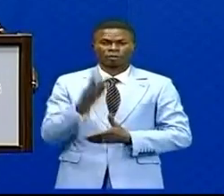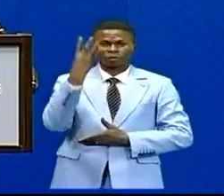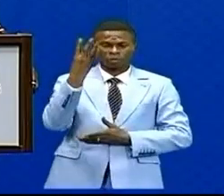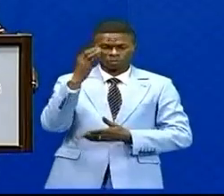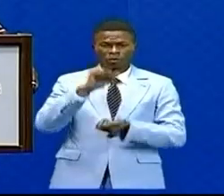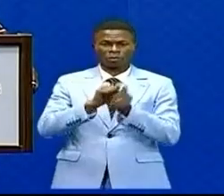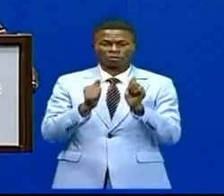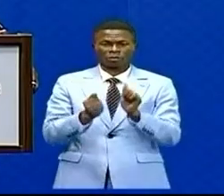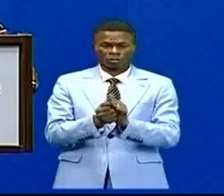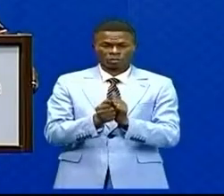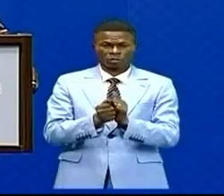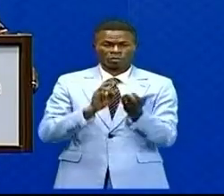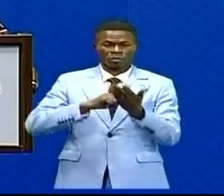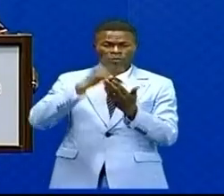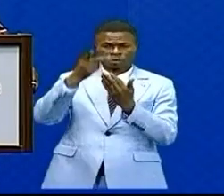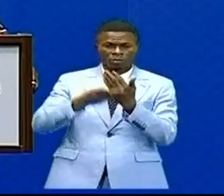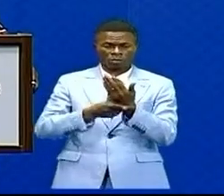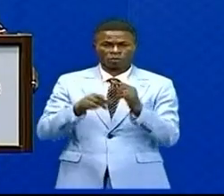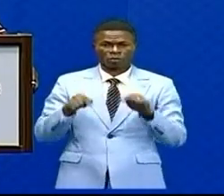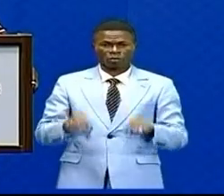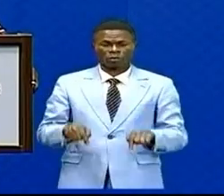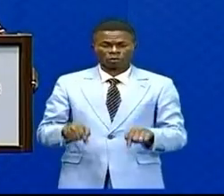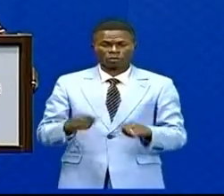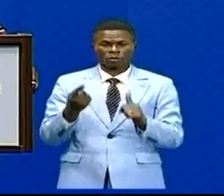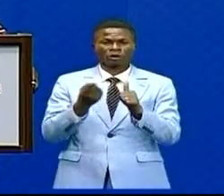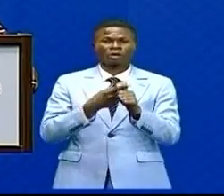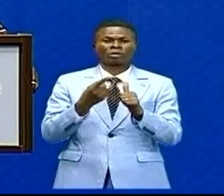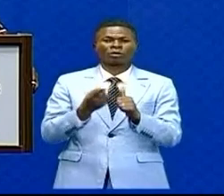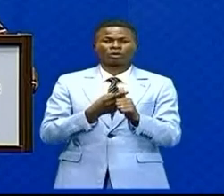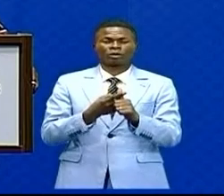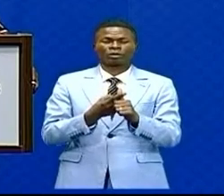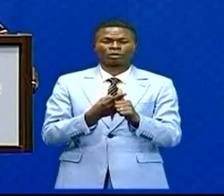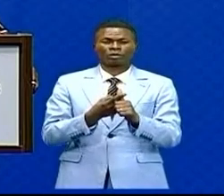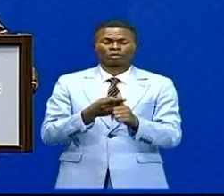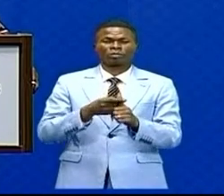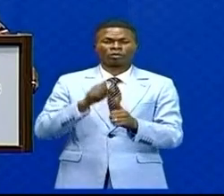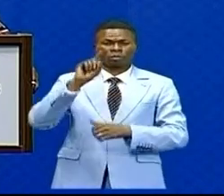4 points étaient inscrits à l'ordre du jour, à savoir 1.